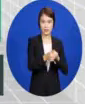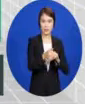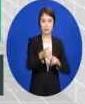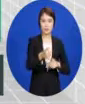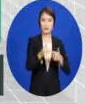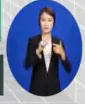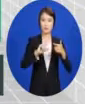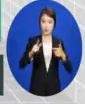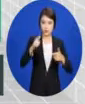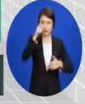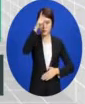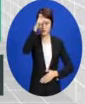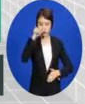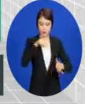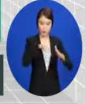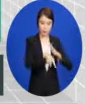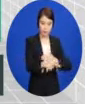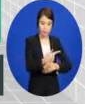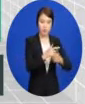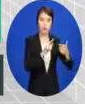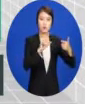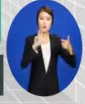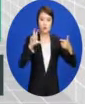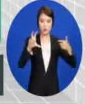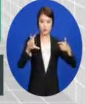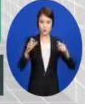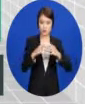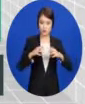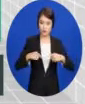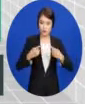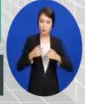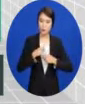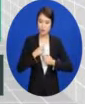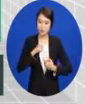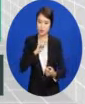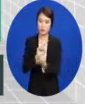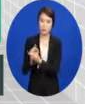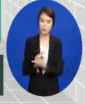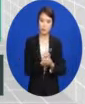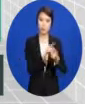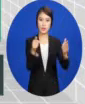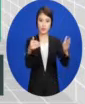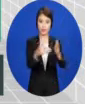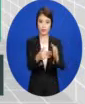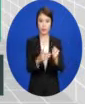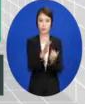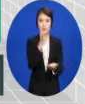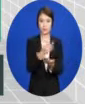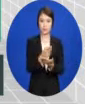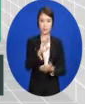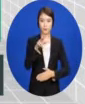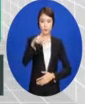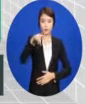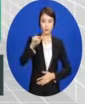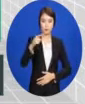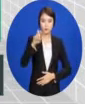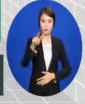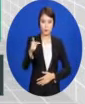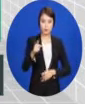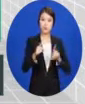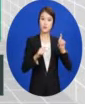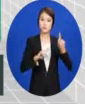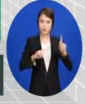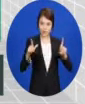지난 6일 터키를 방문해 6.25 참전 용사들과 만남의 시간을 가졌습니다. 천안시 병천면은 지난